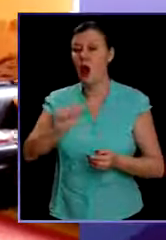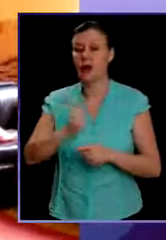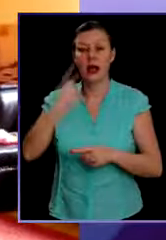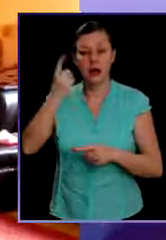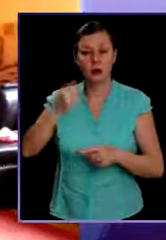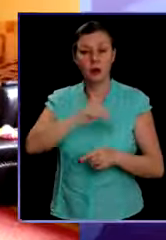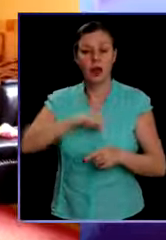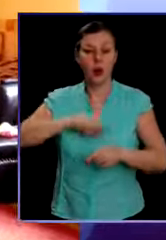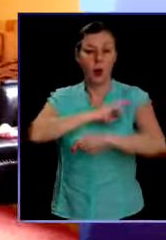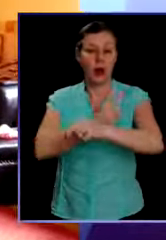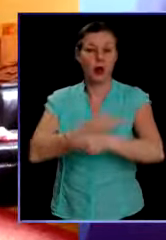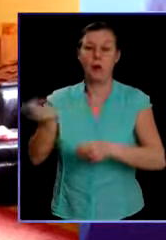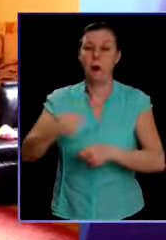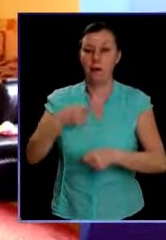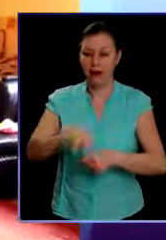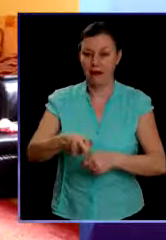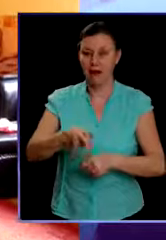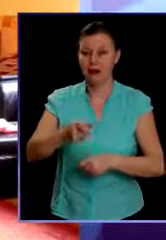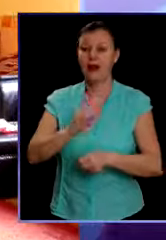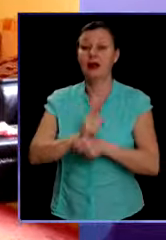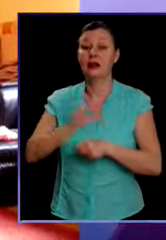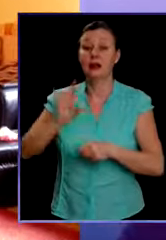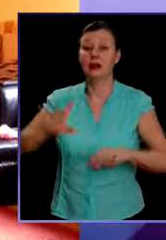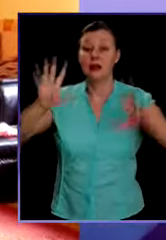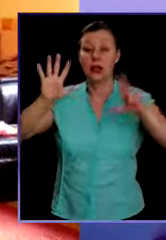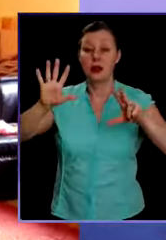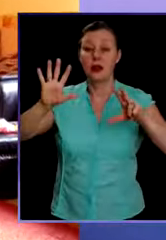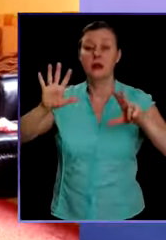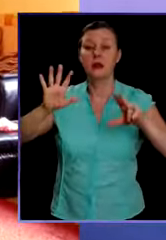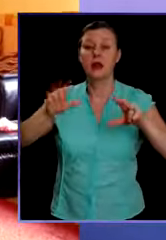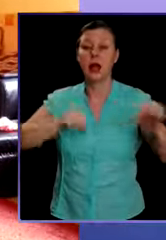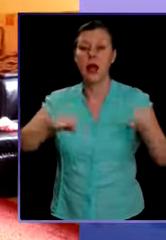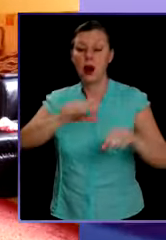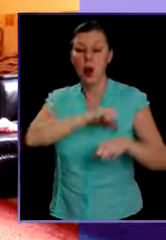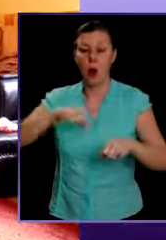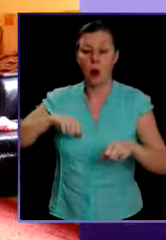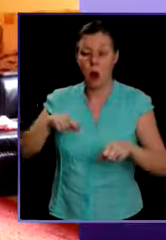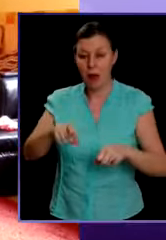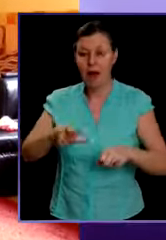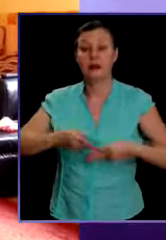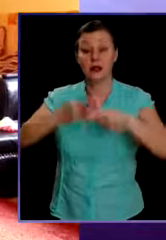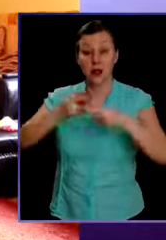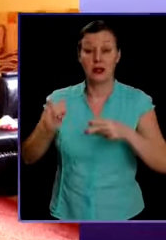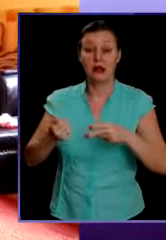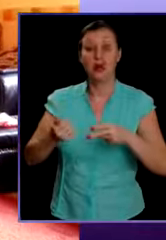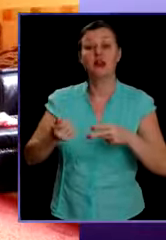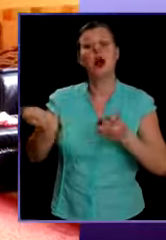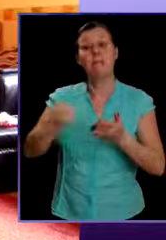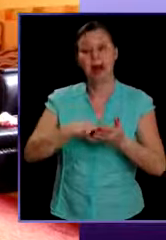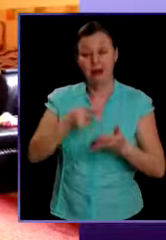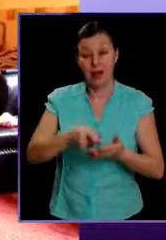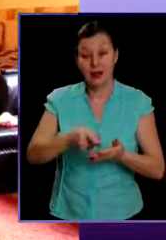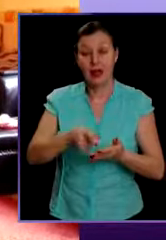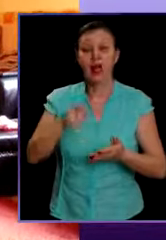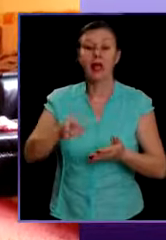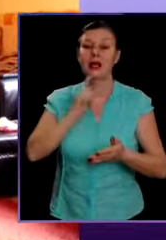Andreáék nem tudták önerőből megvenni ezt az eszközt, viszont a 18. kerületi önkormányzat a segítségükre sietett, és